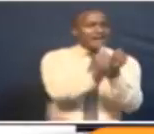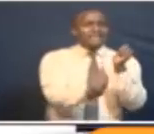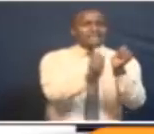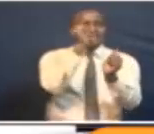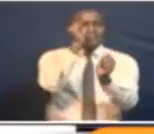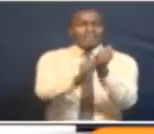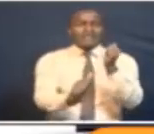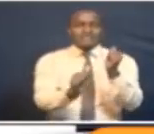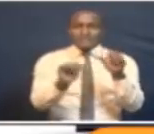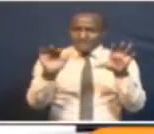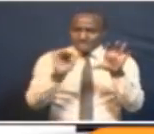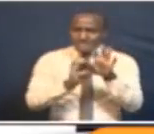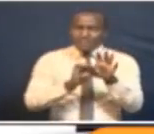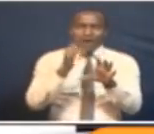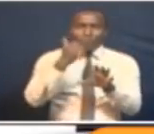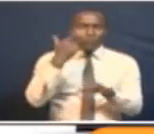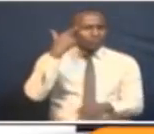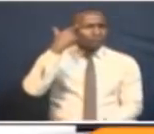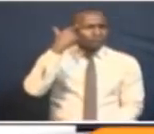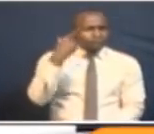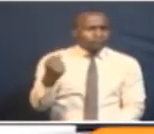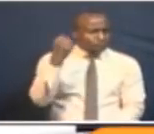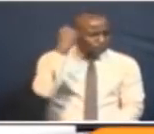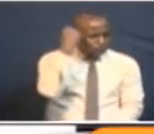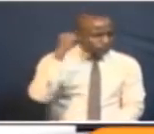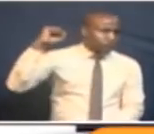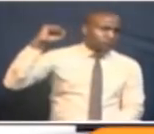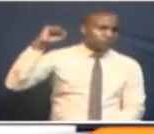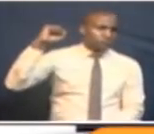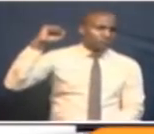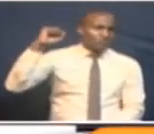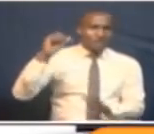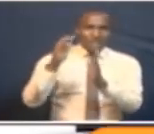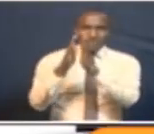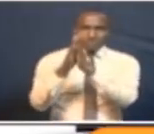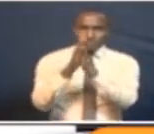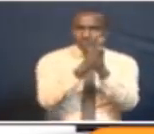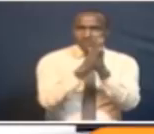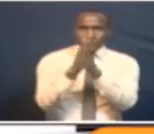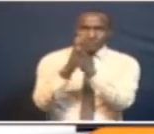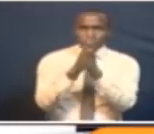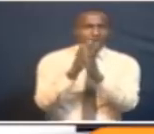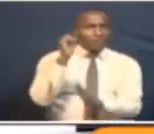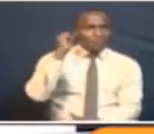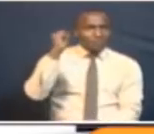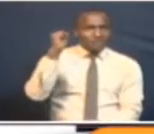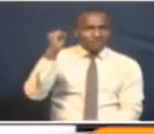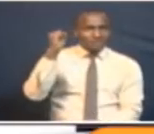walionekana waasi chamani. Gatete Njeroge anatupasha haya na matukio ya leo ya siasa.